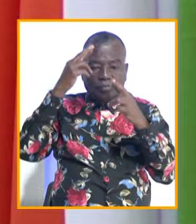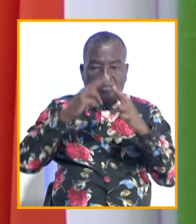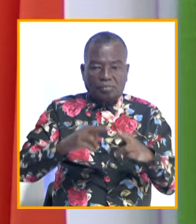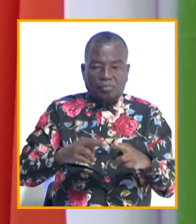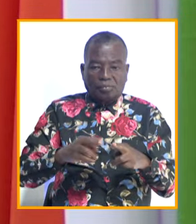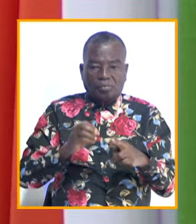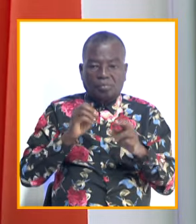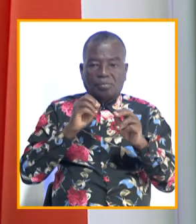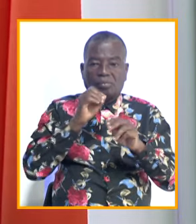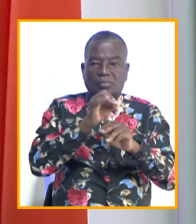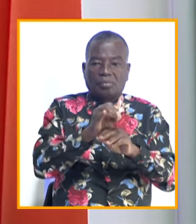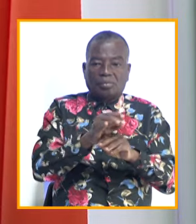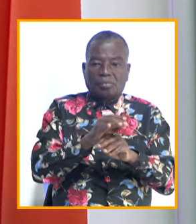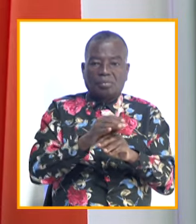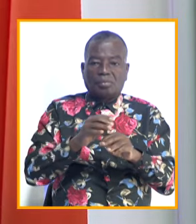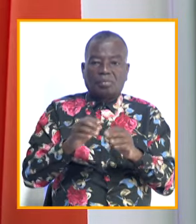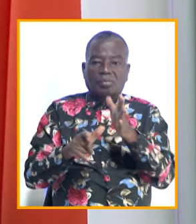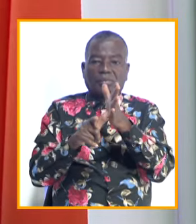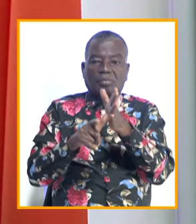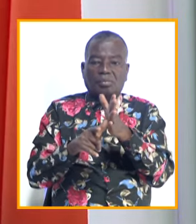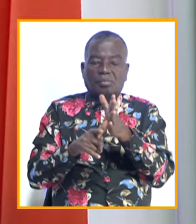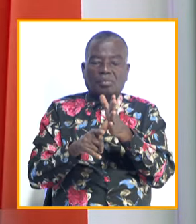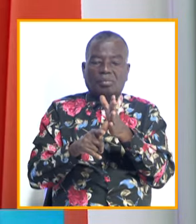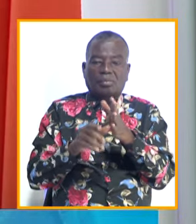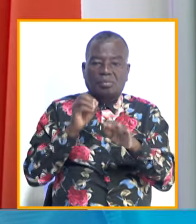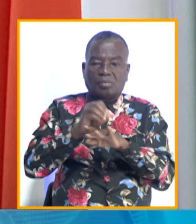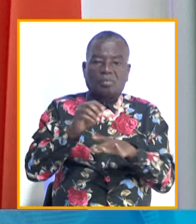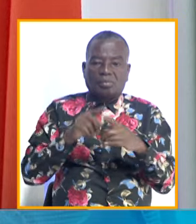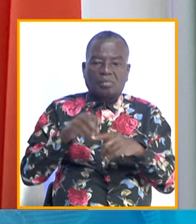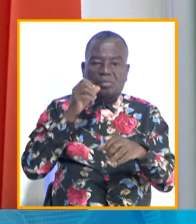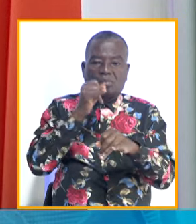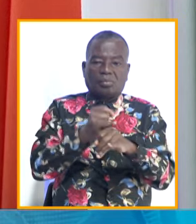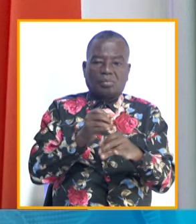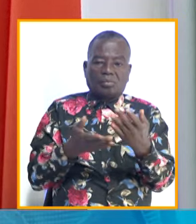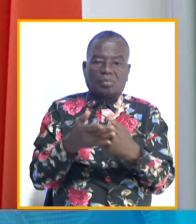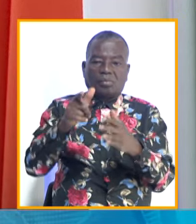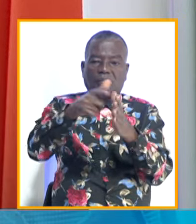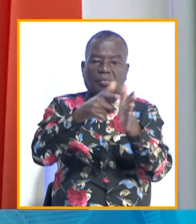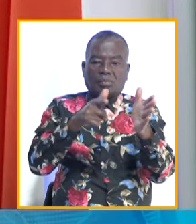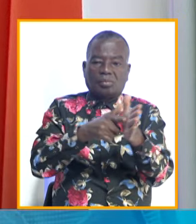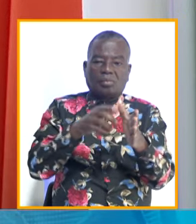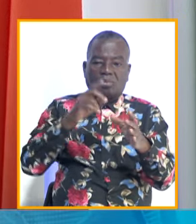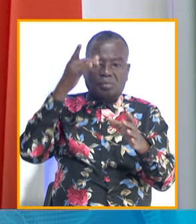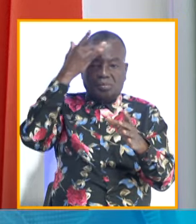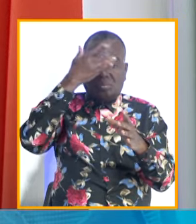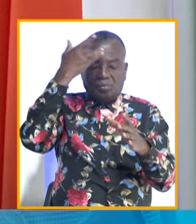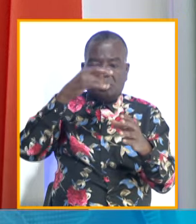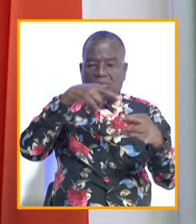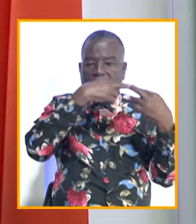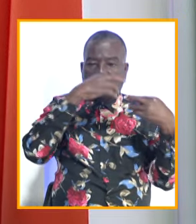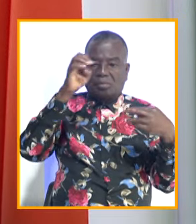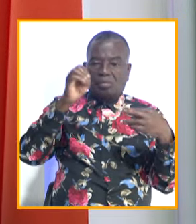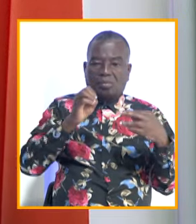des obligations d'assurance. Les assurances obligatoires sont imposées par la loi et concernent principalement la